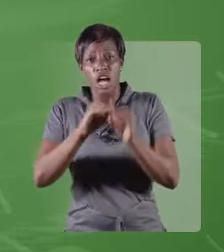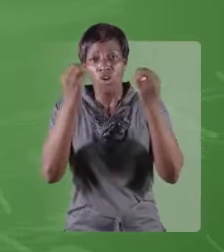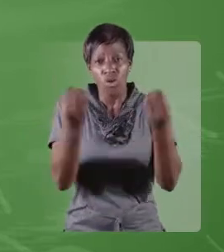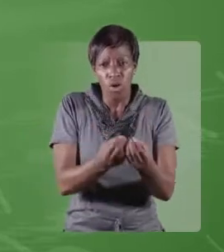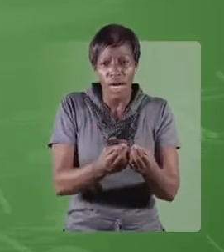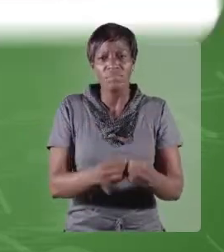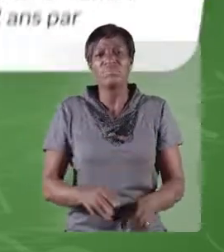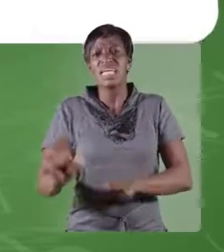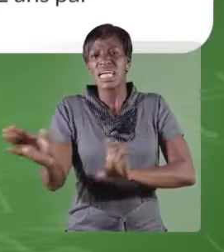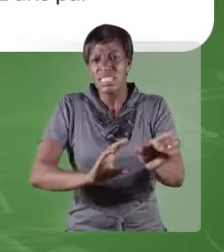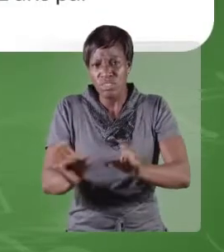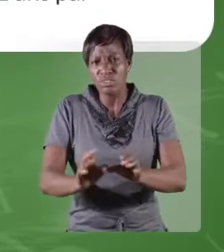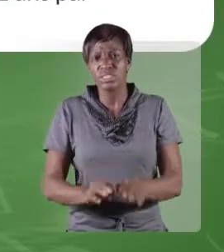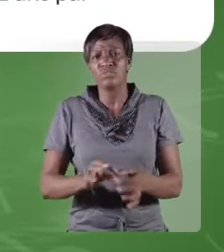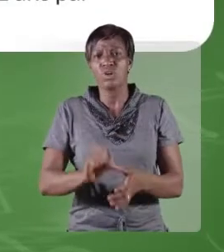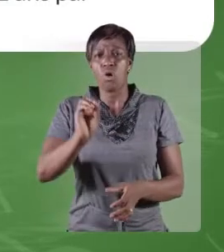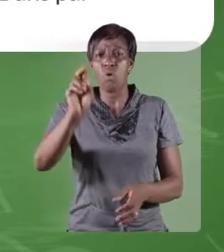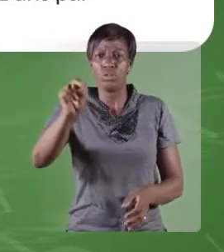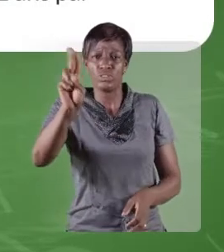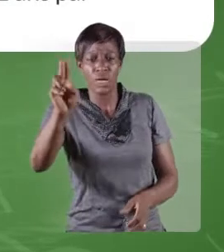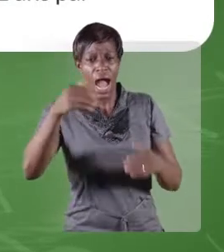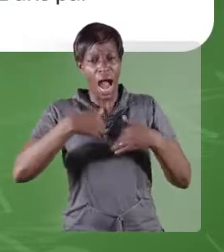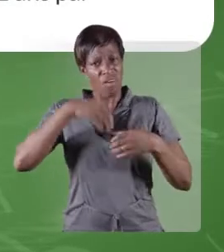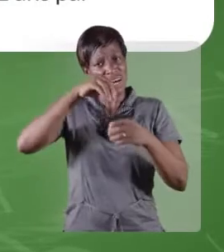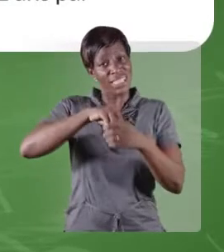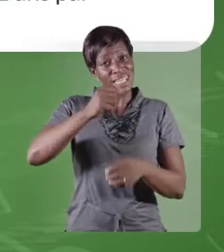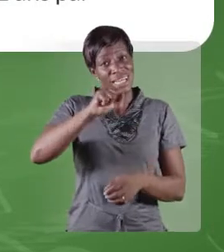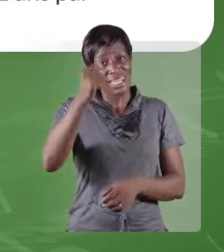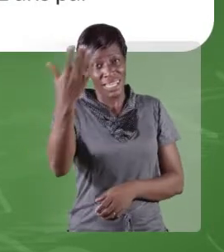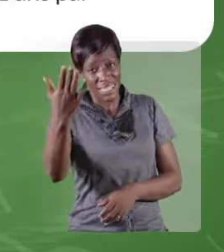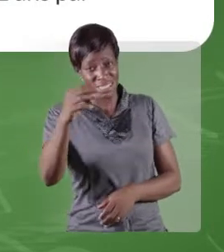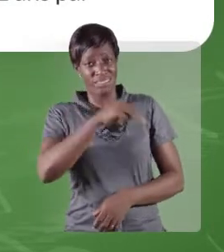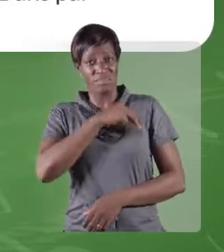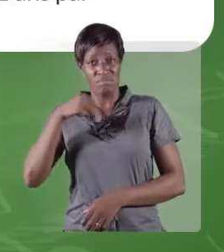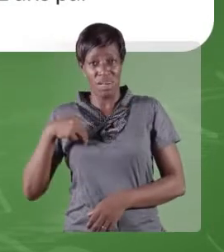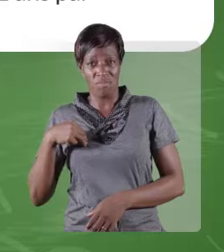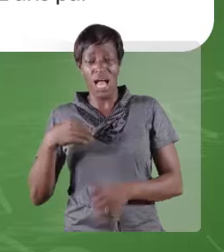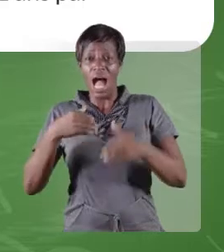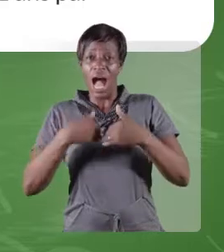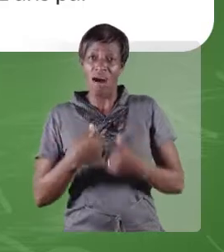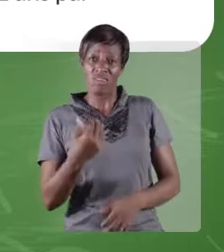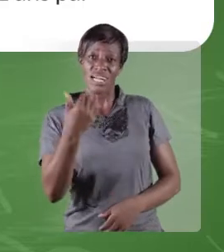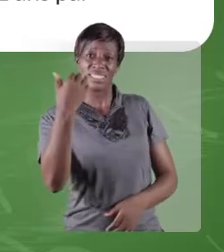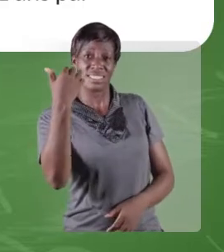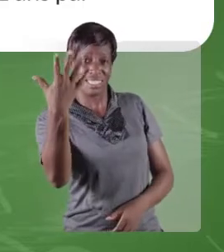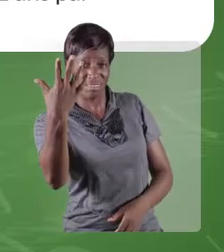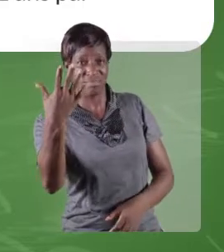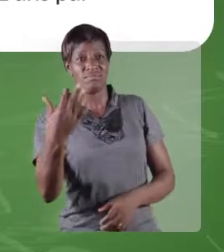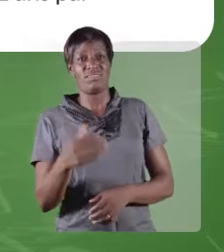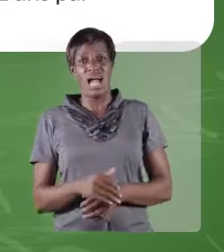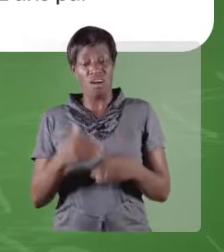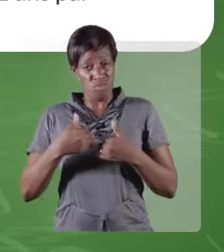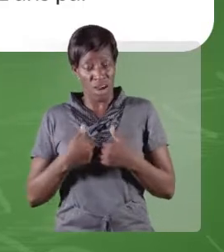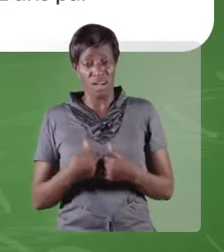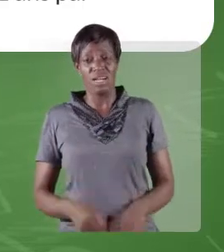l'ONU. Il comprend 15 membres, dont 5 permanents. Qui sont ces 5 permanents? Nous avons les